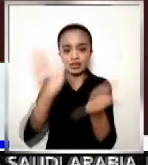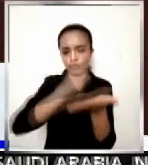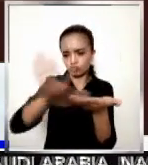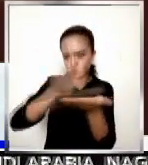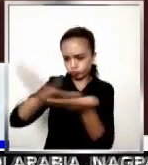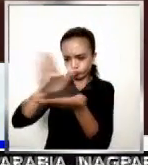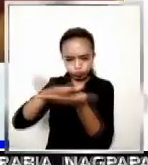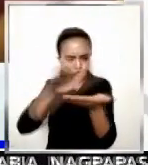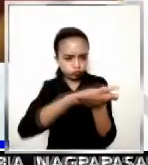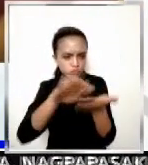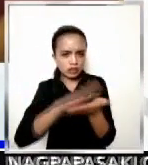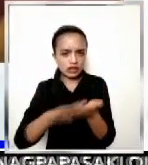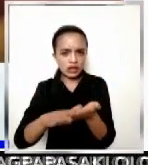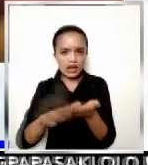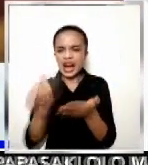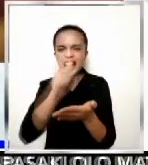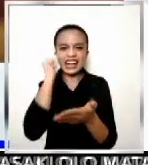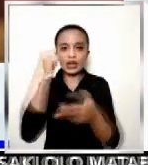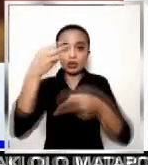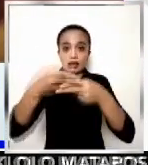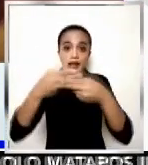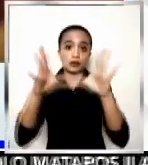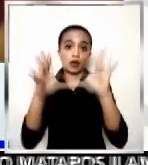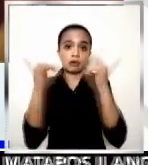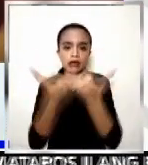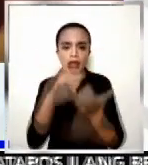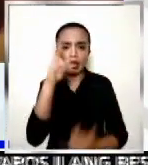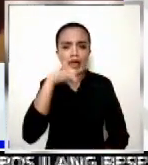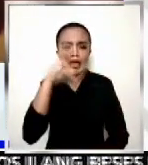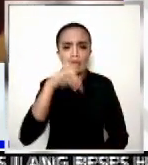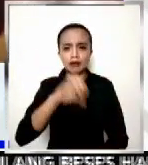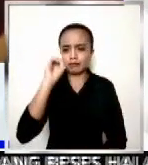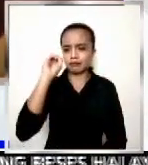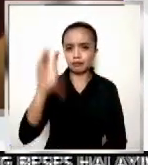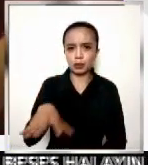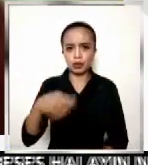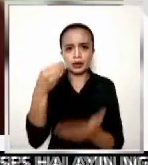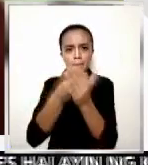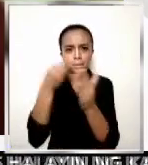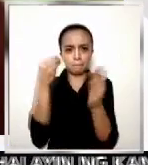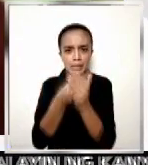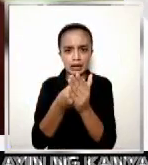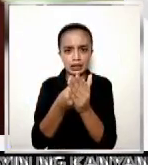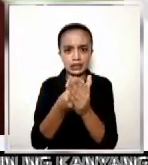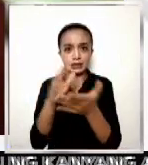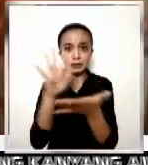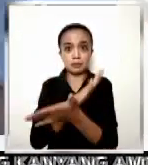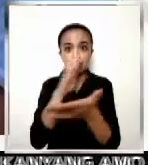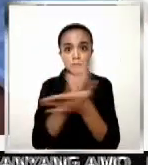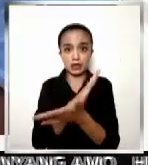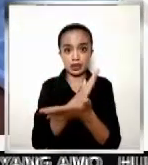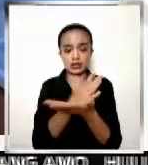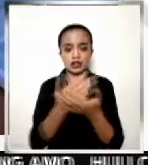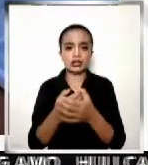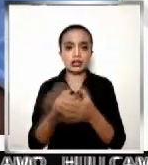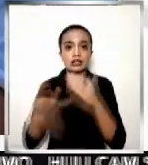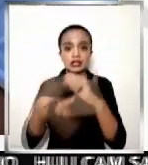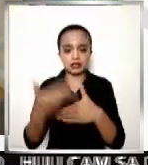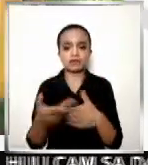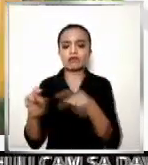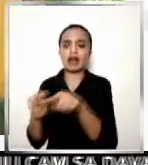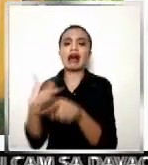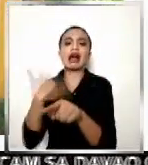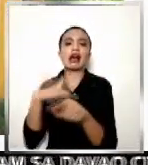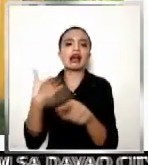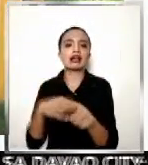ng mapangalanan at aksidenteng naitapon ang pera na isinilid sa isang paper bag. Ang katapatan ni Rene, labis na ipinagmamalaki